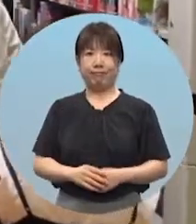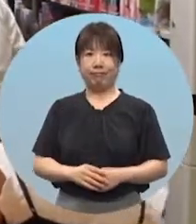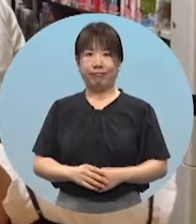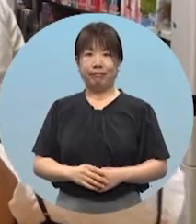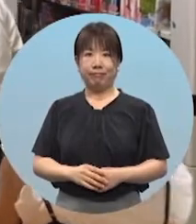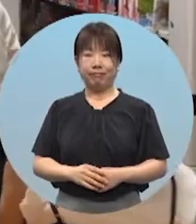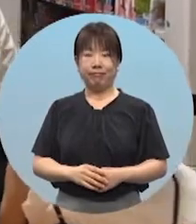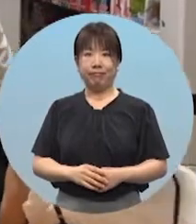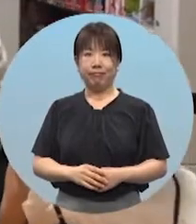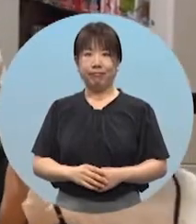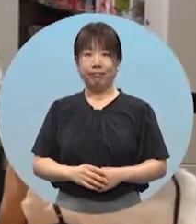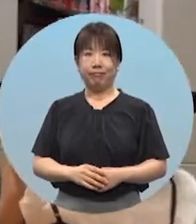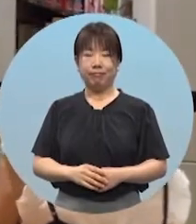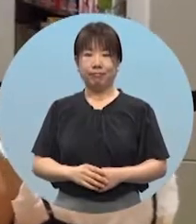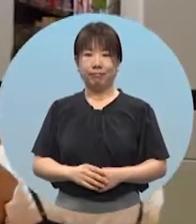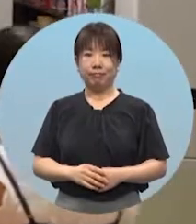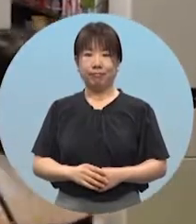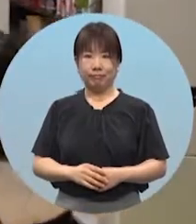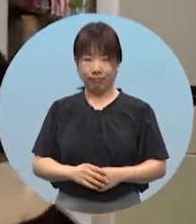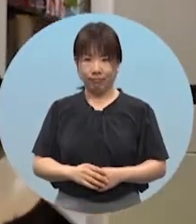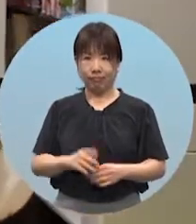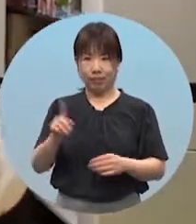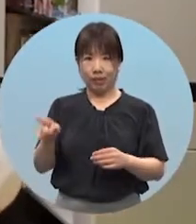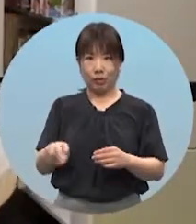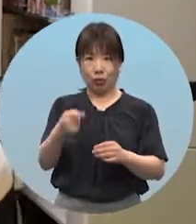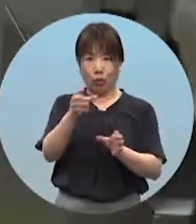こうやって開けるんだけど、ここ何も入ってないね。